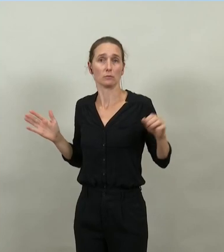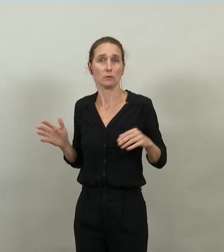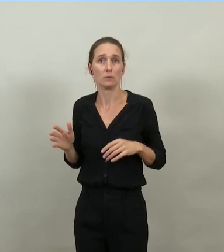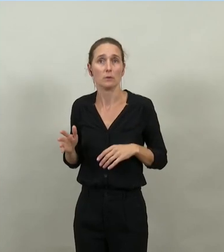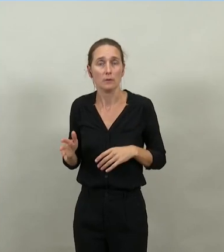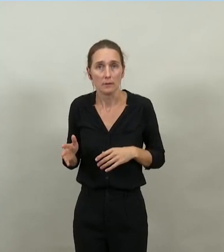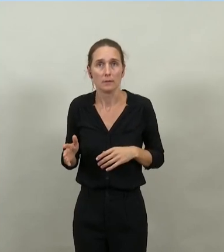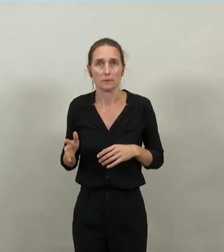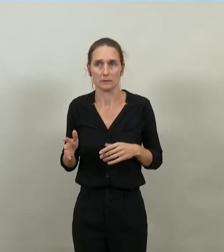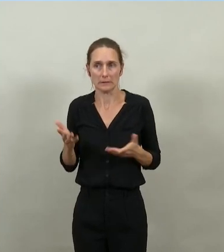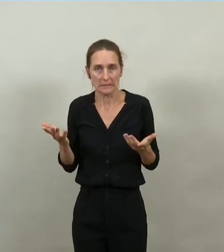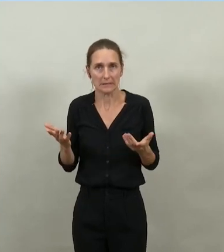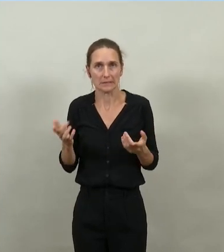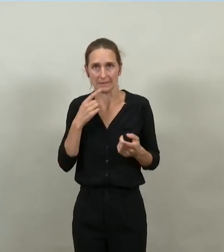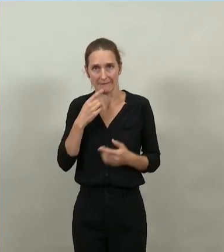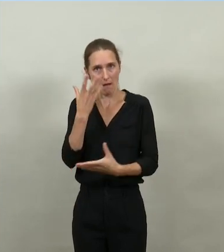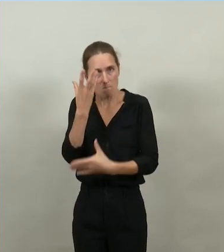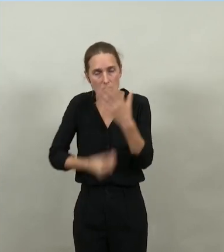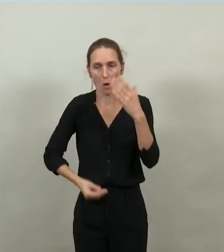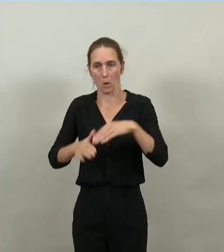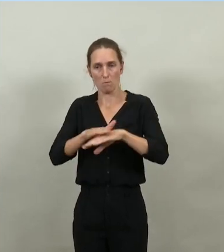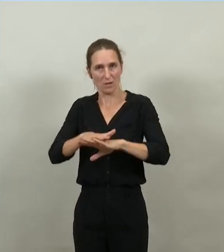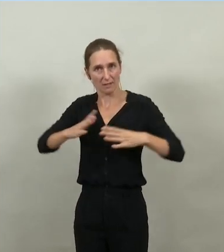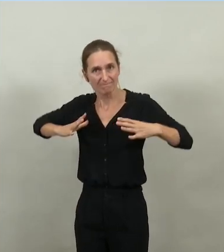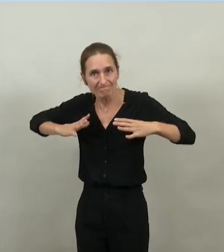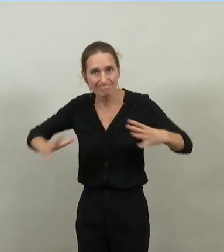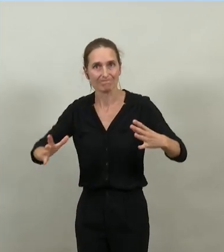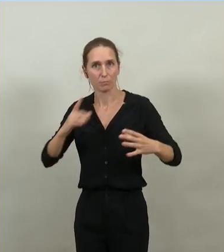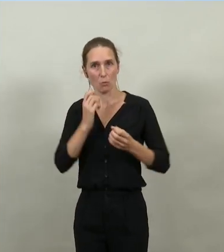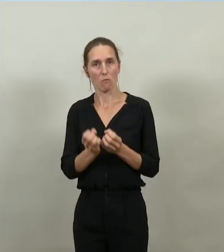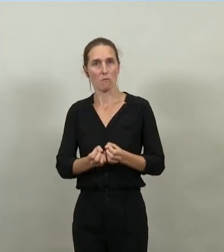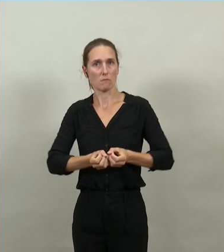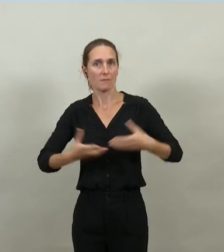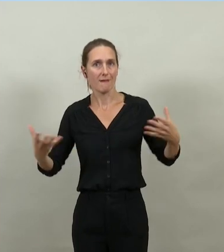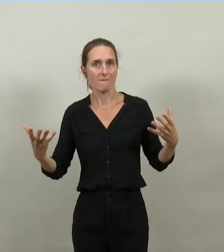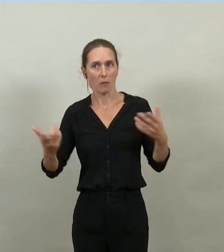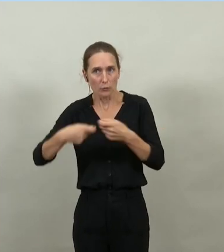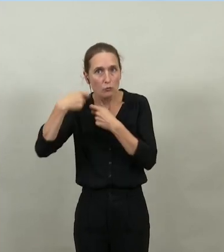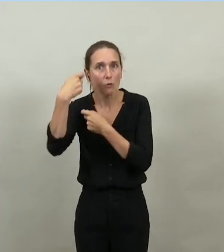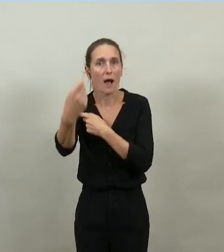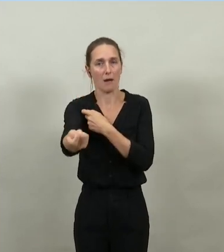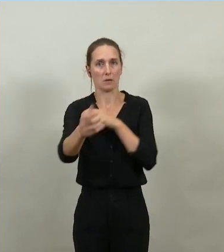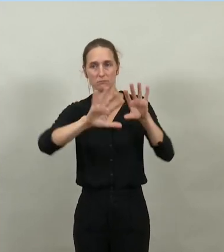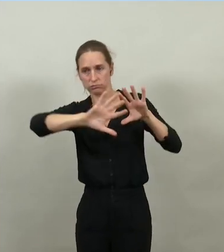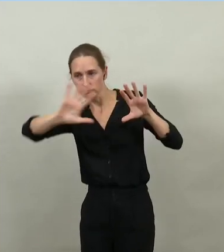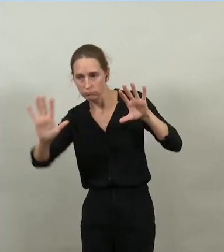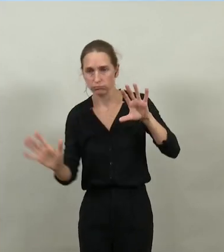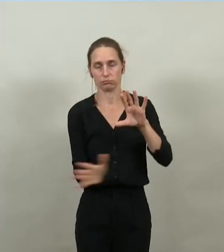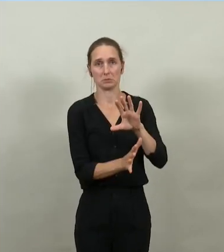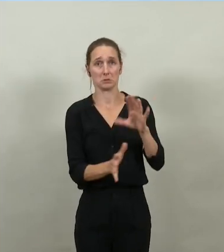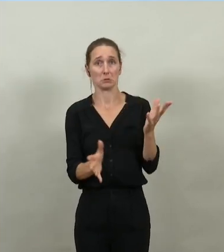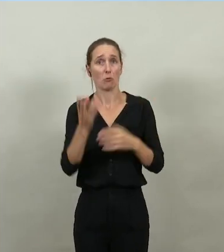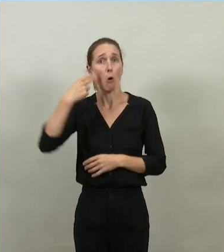effectivement sur une politique dite globale une politique réelle de développement sur cette zonelà l'Europe n'a fait